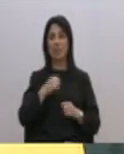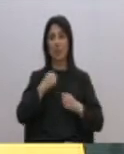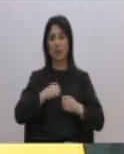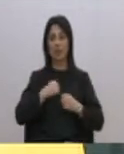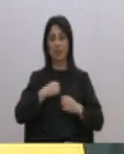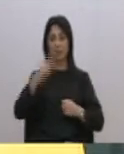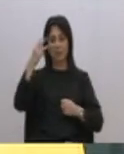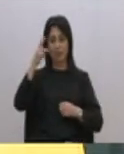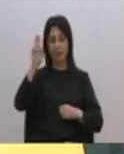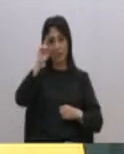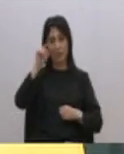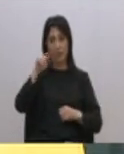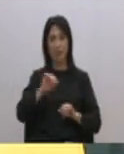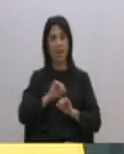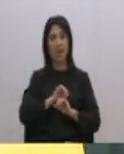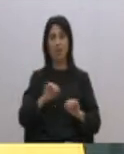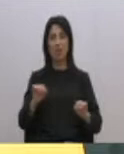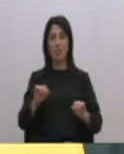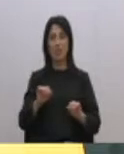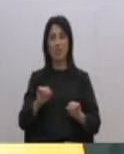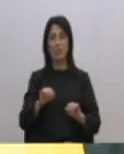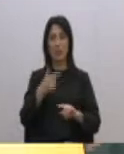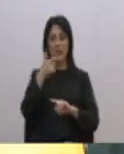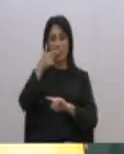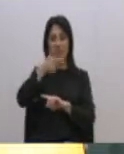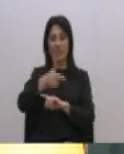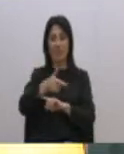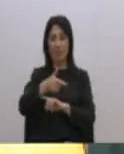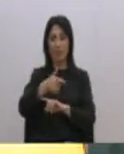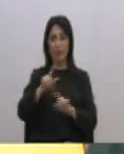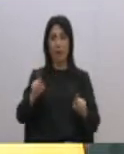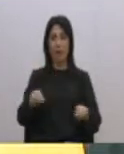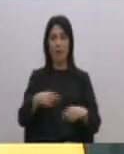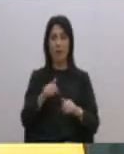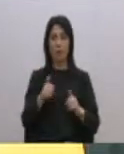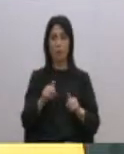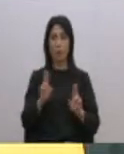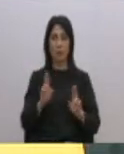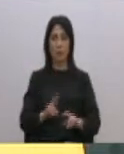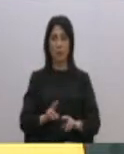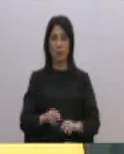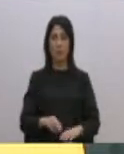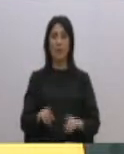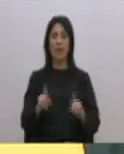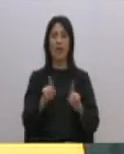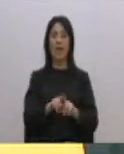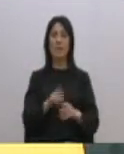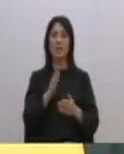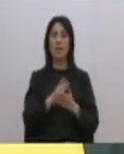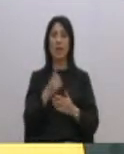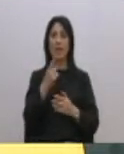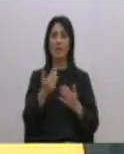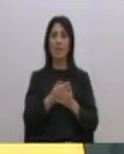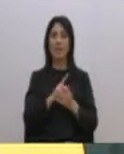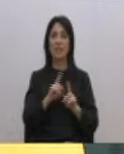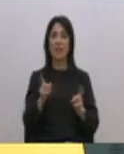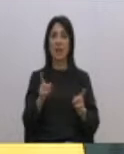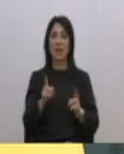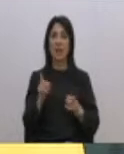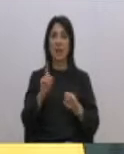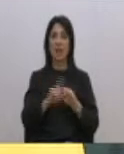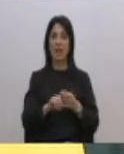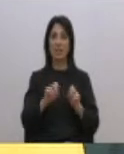და საპირფარეშოებში არ შეიძლება ვიდეო მეთვალყურების განხორციელება როგორც წესი. ასევე არის ერთი სიახლე, რომელიც